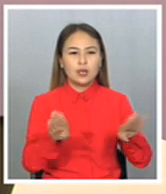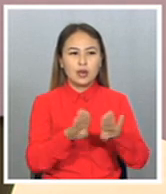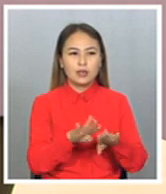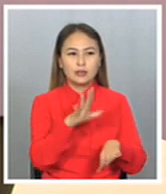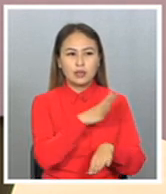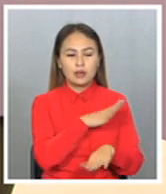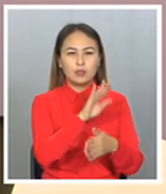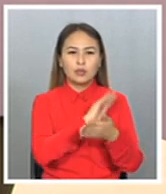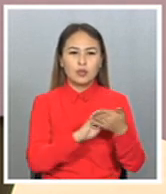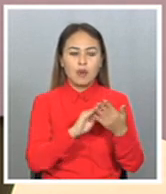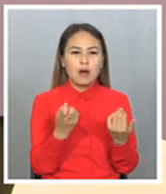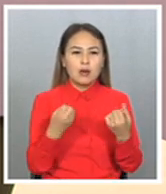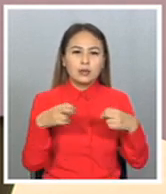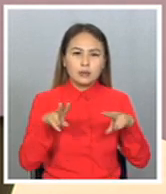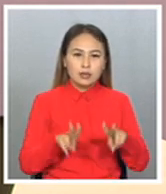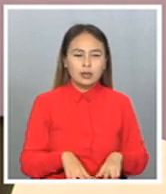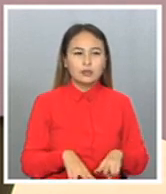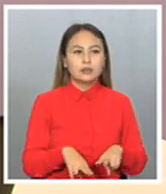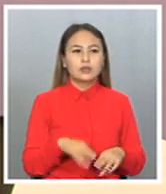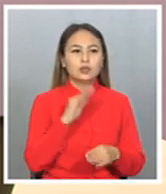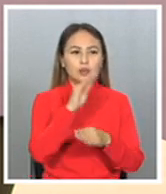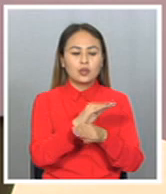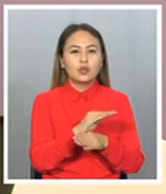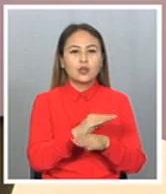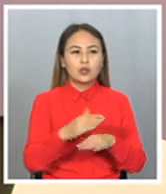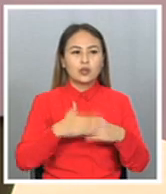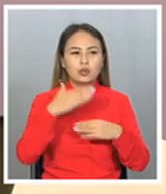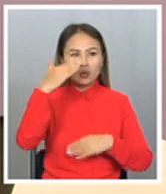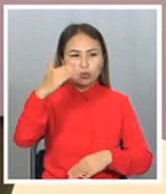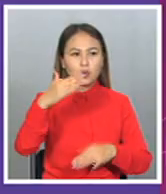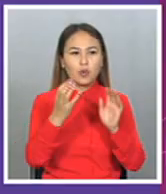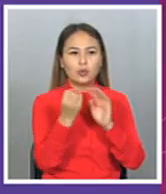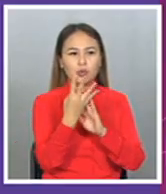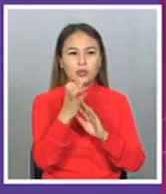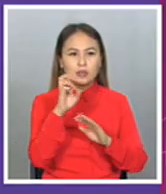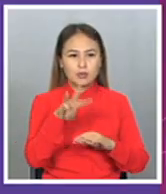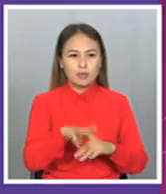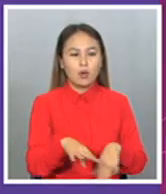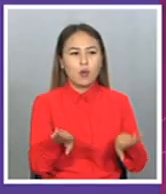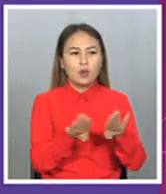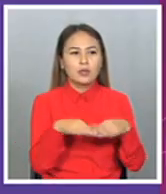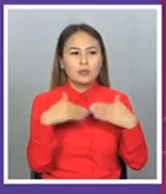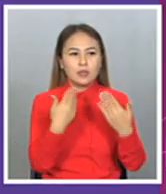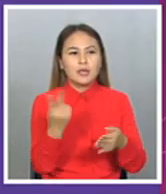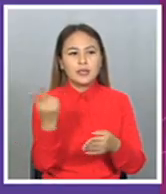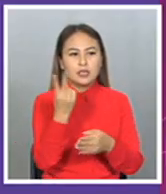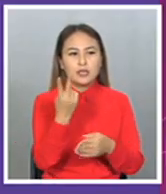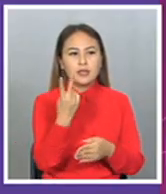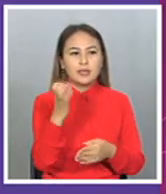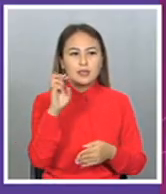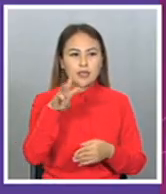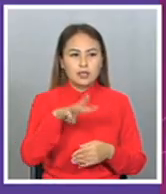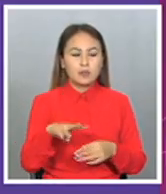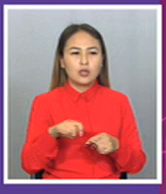Бұйым жасауға арналған келтектің ұзындығы 14 сантиметр. Оның бірі екіншісінен